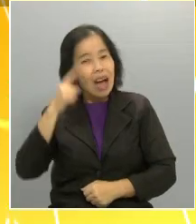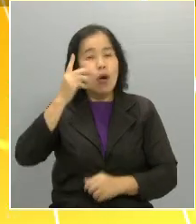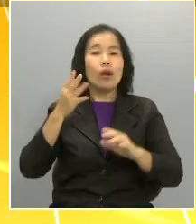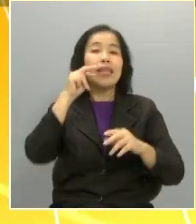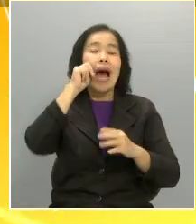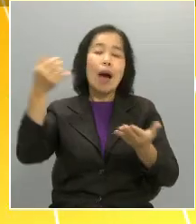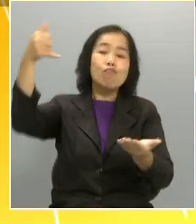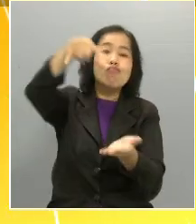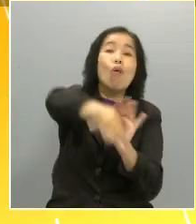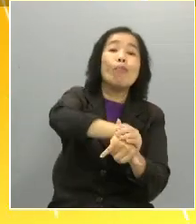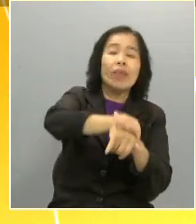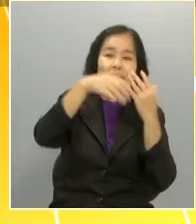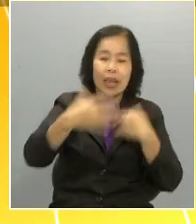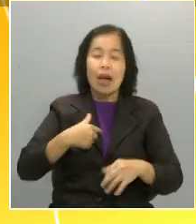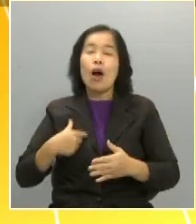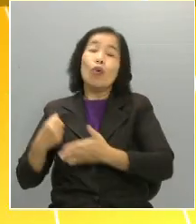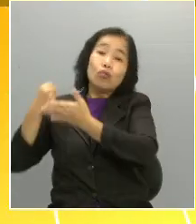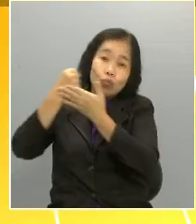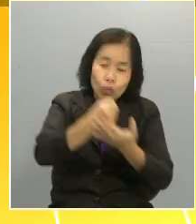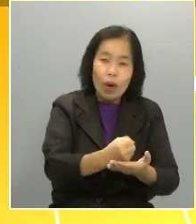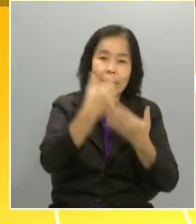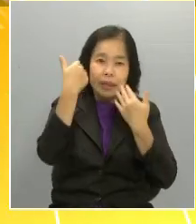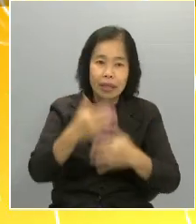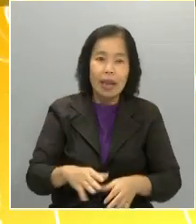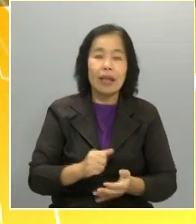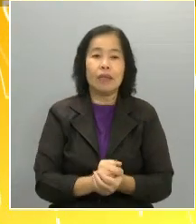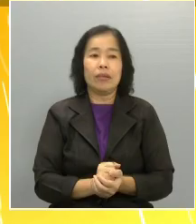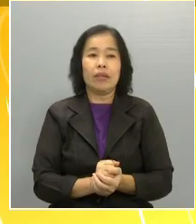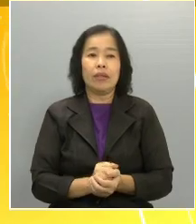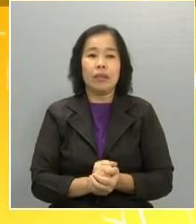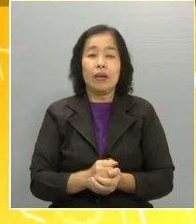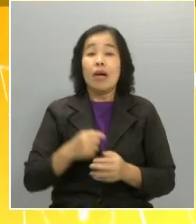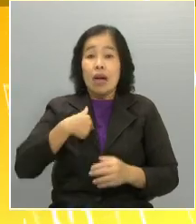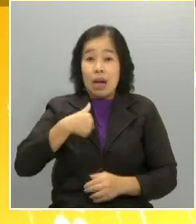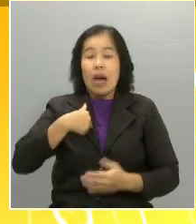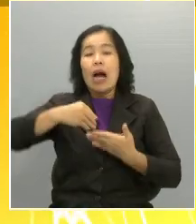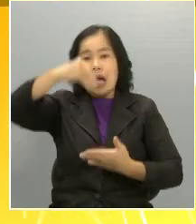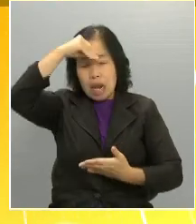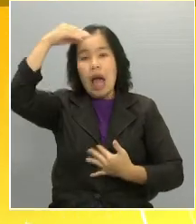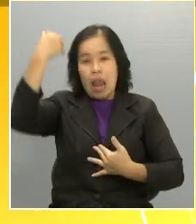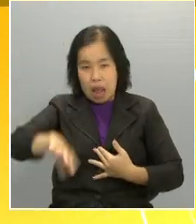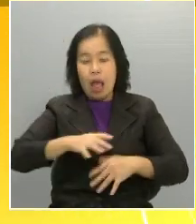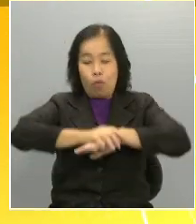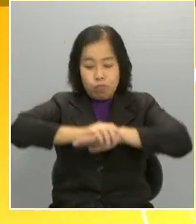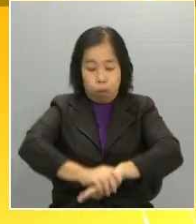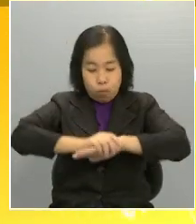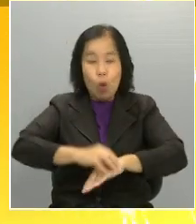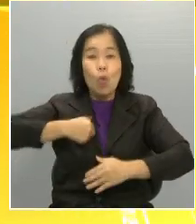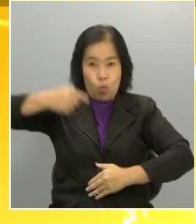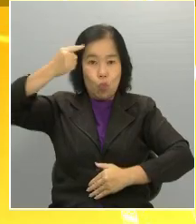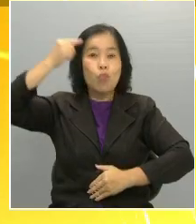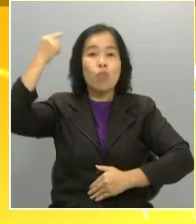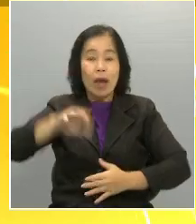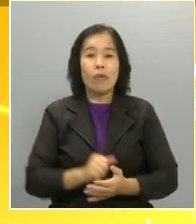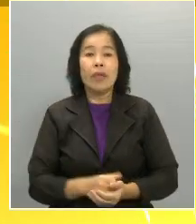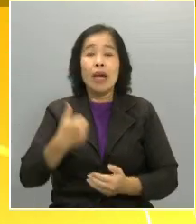ำผมก็เลยวิ่งเข้าไปสมทบแล้วก็ติดแฮชแท็กด้วยว่าผมเรียนปั๊มหัวใจมาน้องเล่าบอกว่ามีคุณป้าท่านนึ